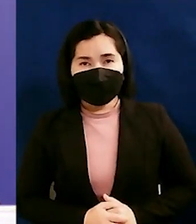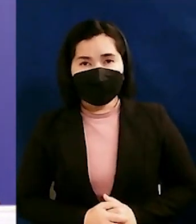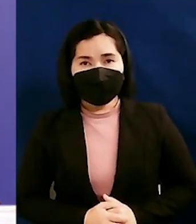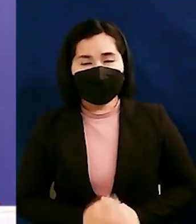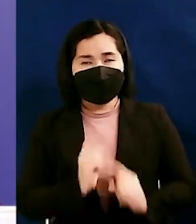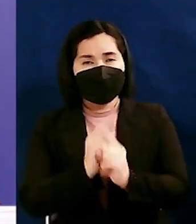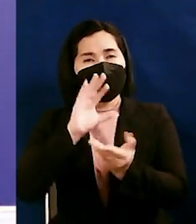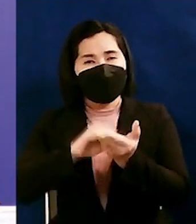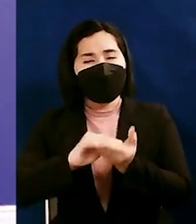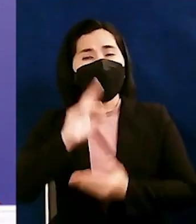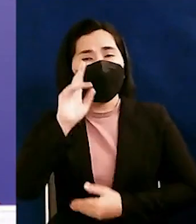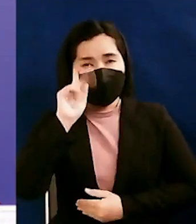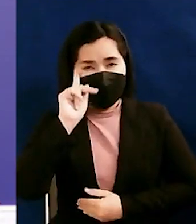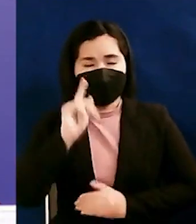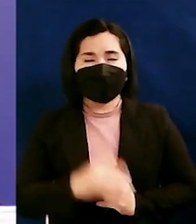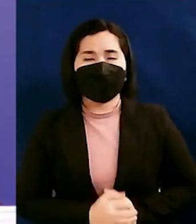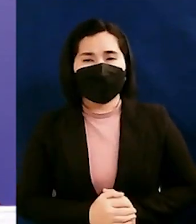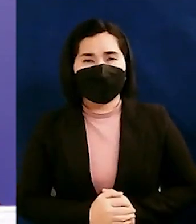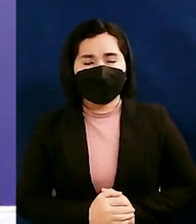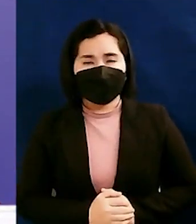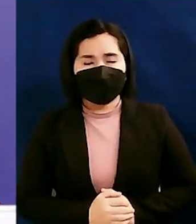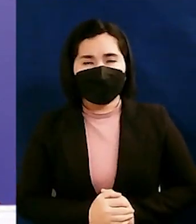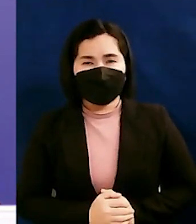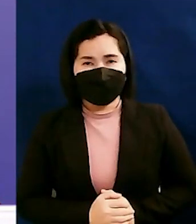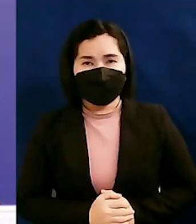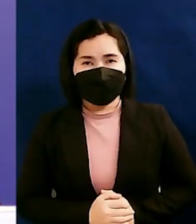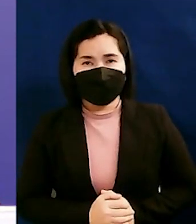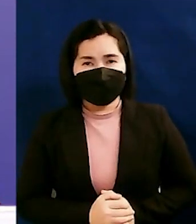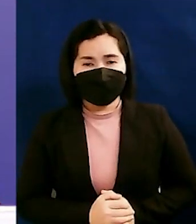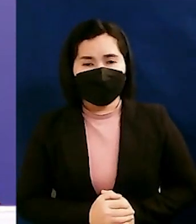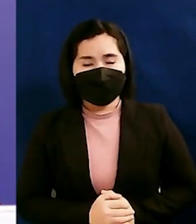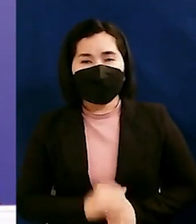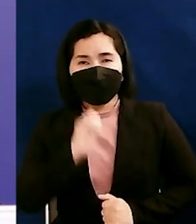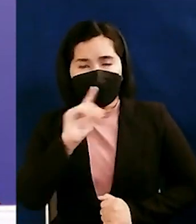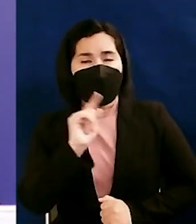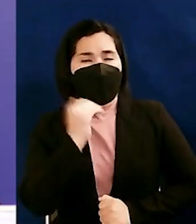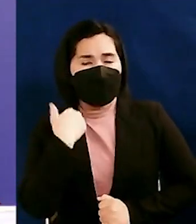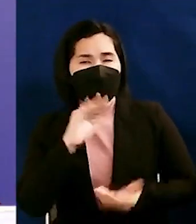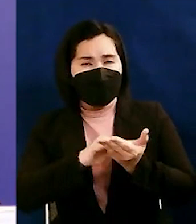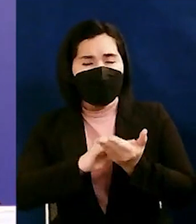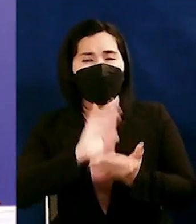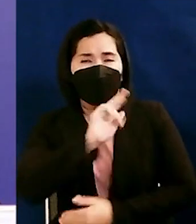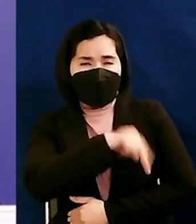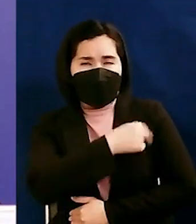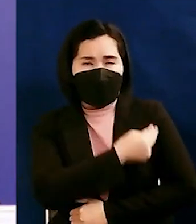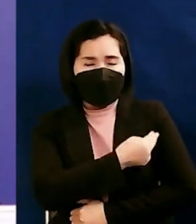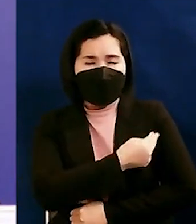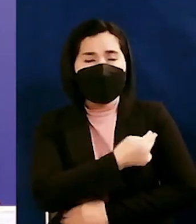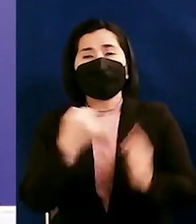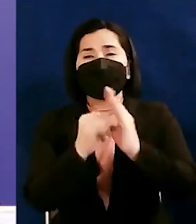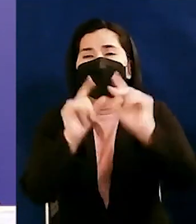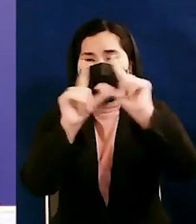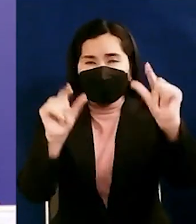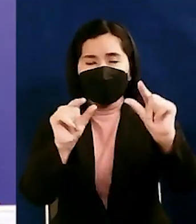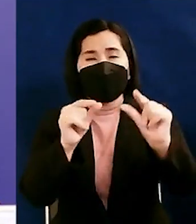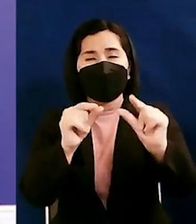งานข่าวนะครับว่ามีการขายข้อมูลของโรงพยาบาลเพชรบูรณ์นะครับก็ได้เอ่ยนามได้นะครับท